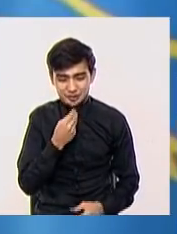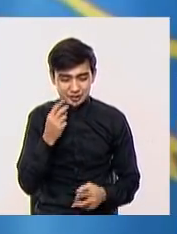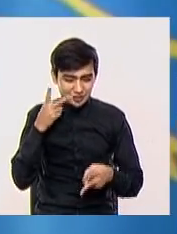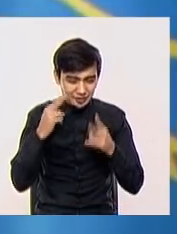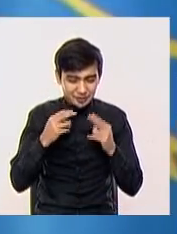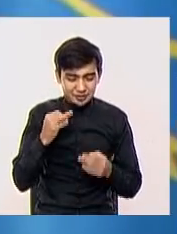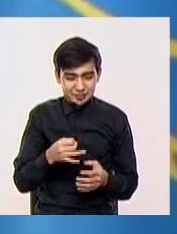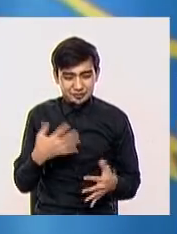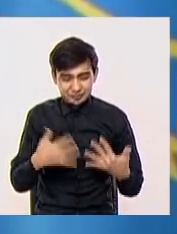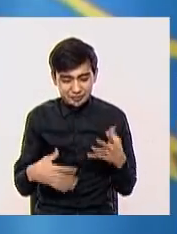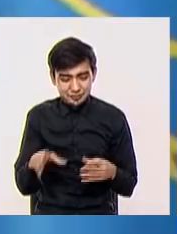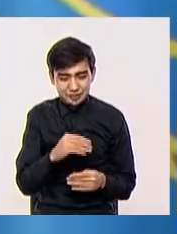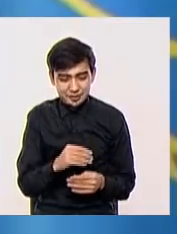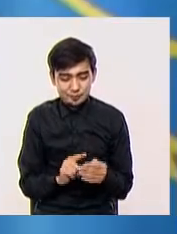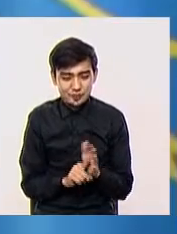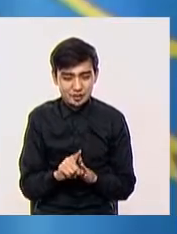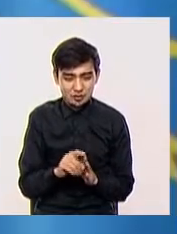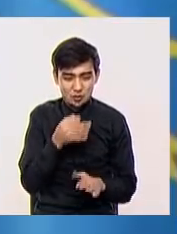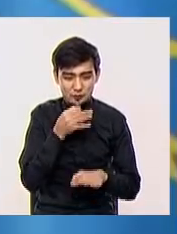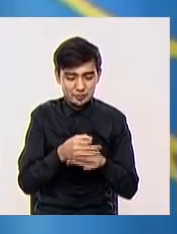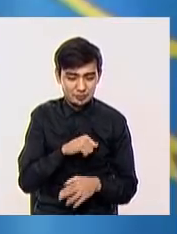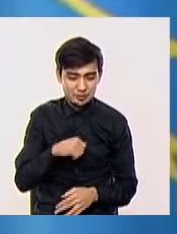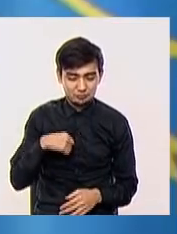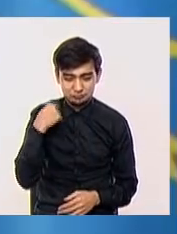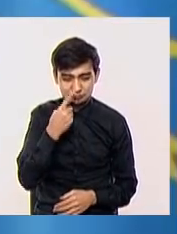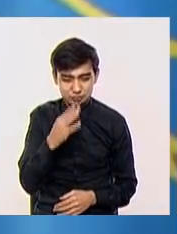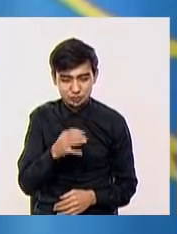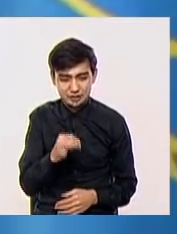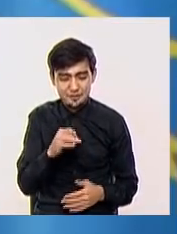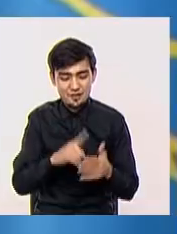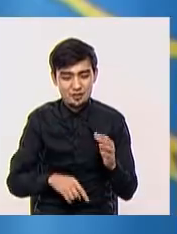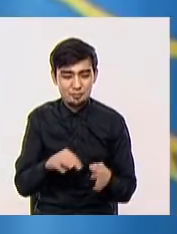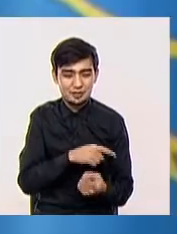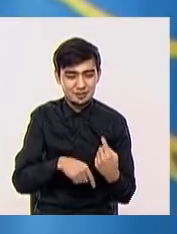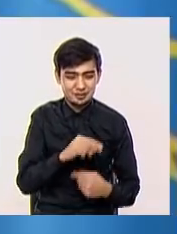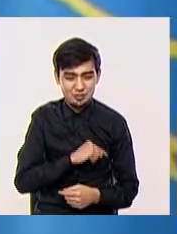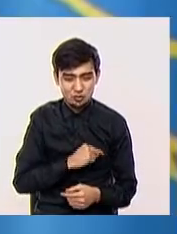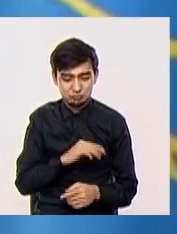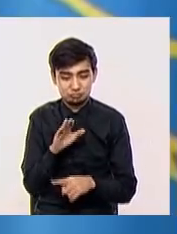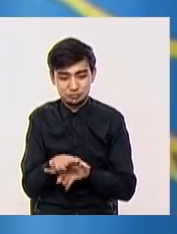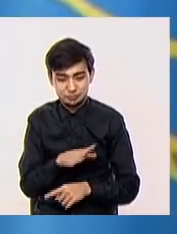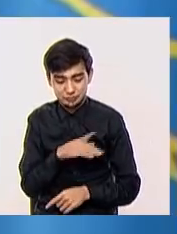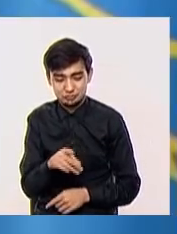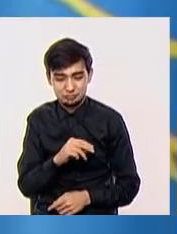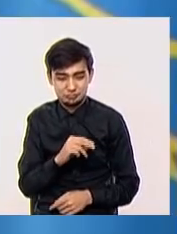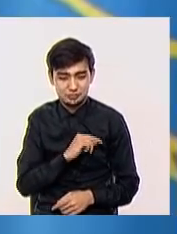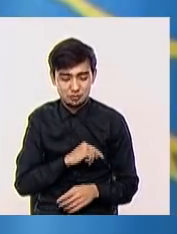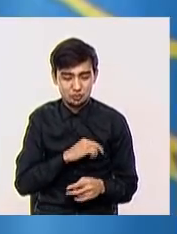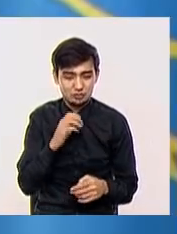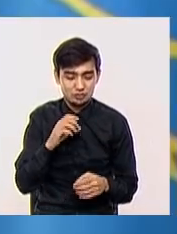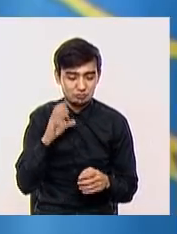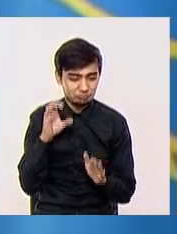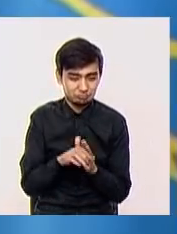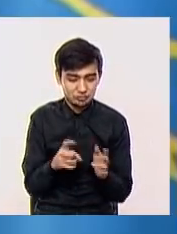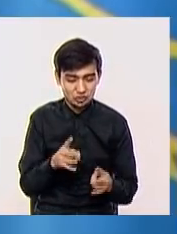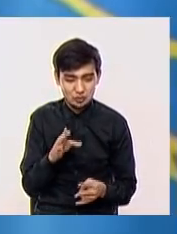Эти послабления накладывают особую ответственность и веру в приверженность бизнеса выполнять установленный алгоритм безопасной работы.